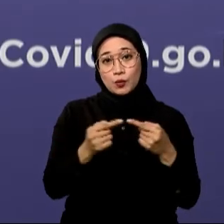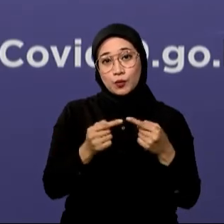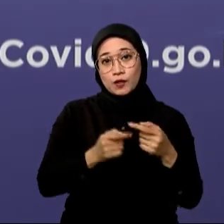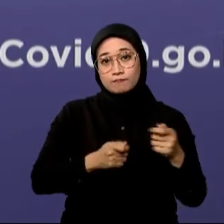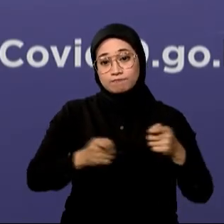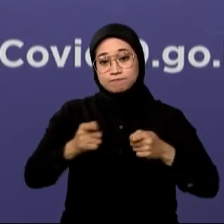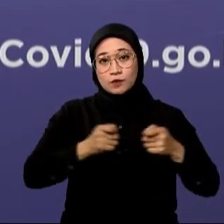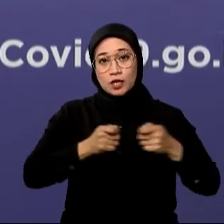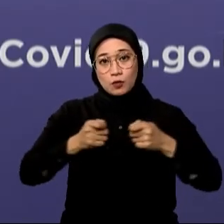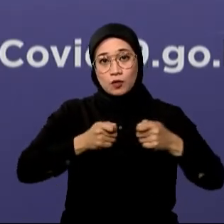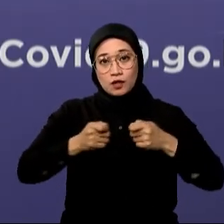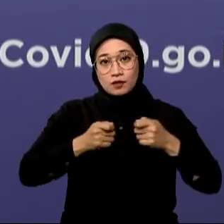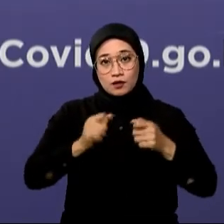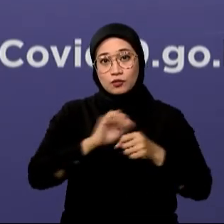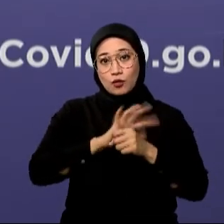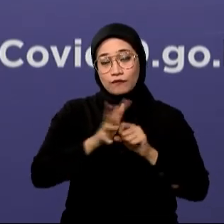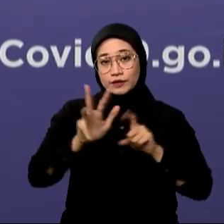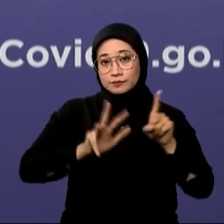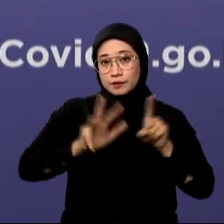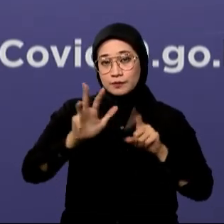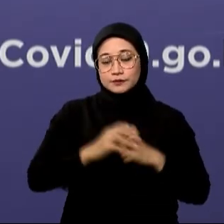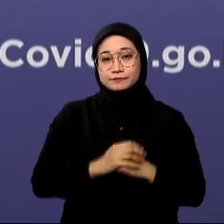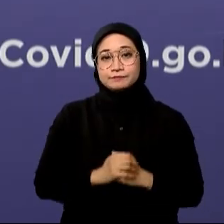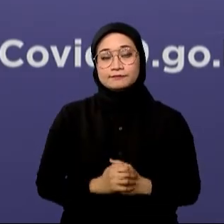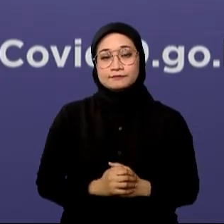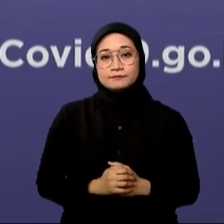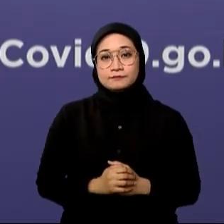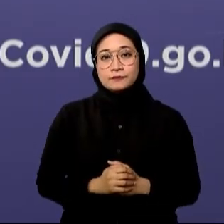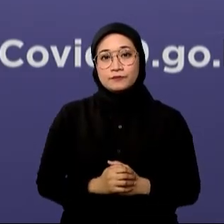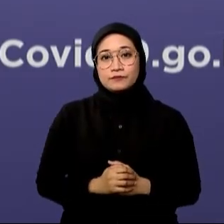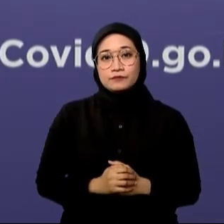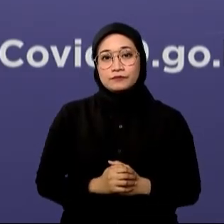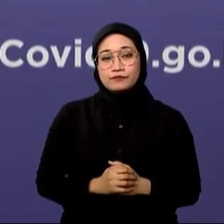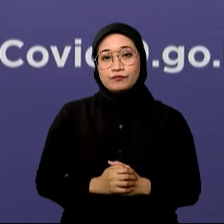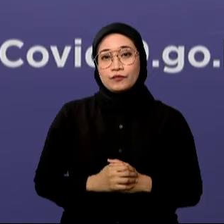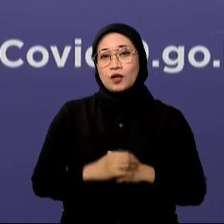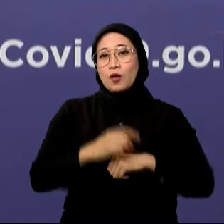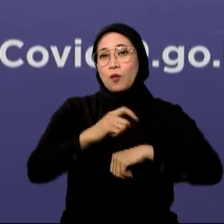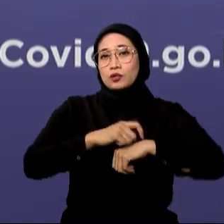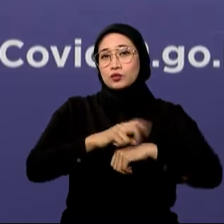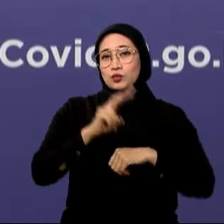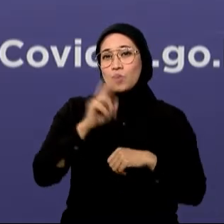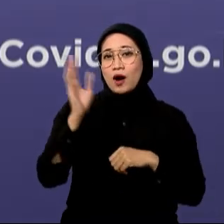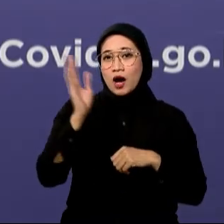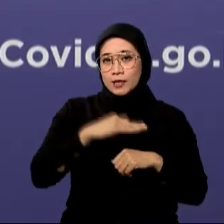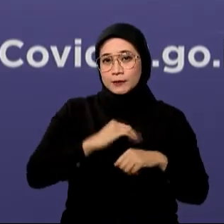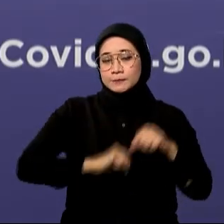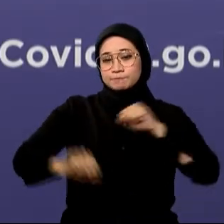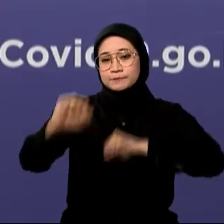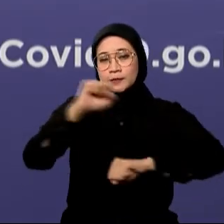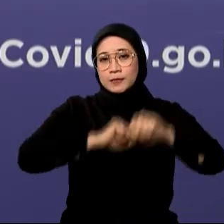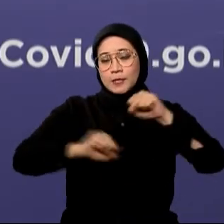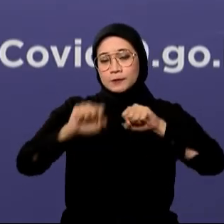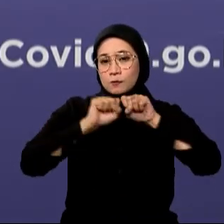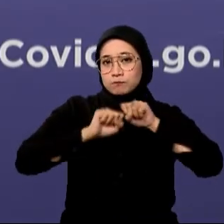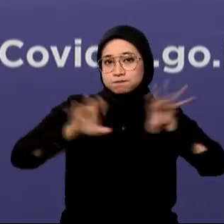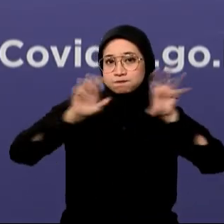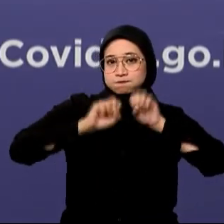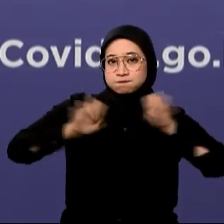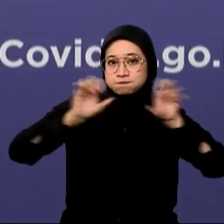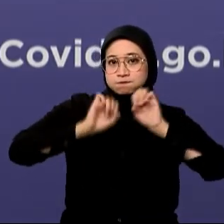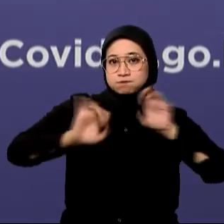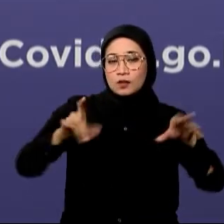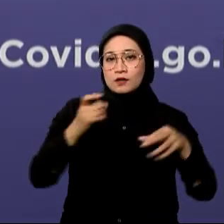laksanakan bersama-sama. Dalam waktu 2 hari ini, kami melakukan kegiatan sosialisasi